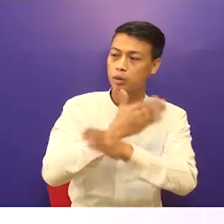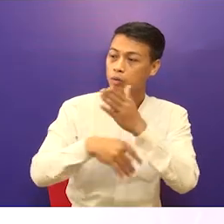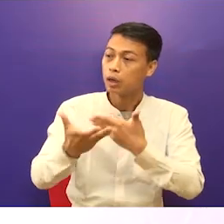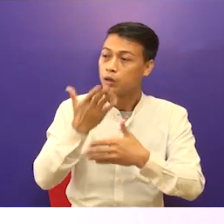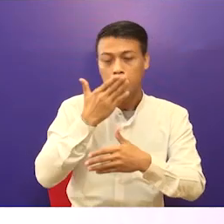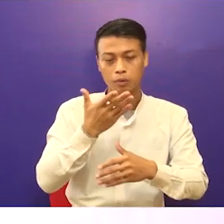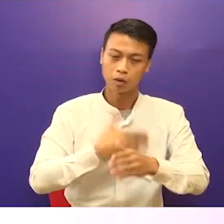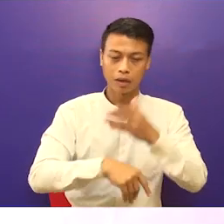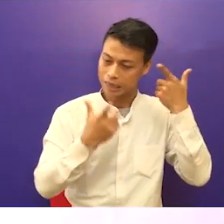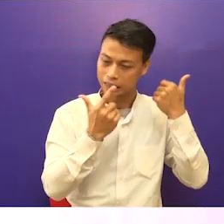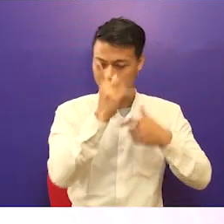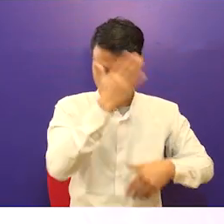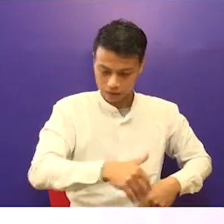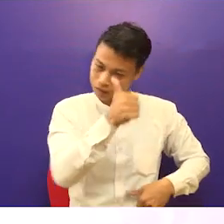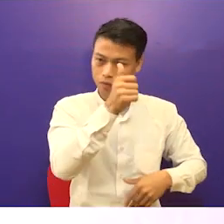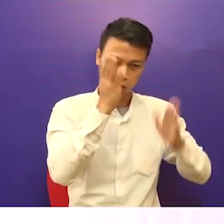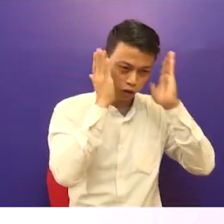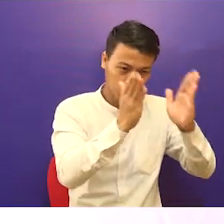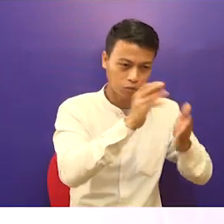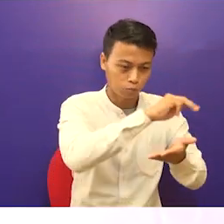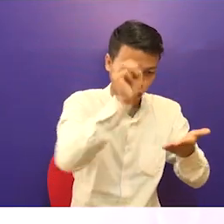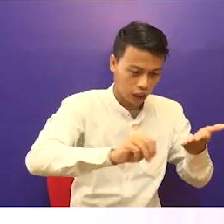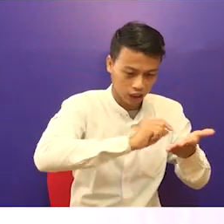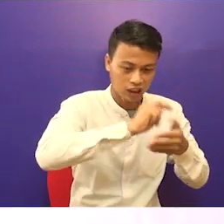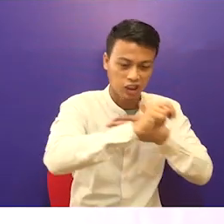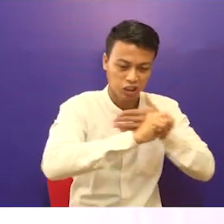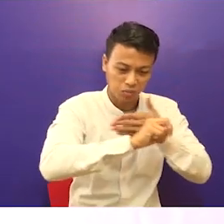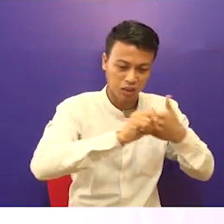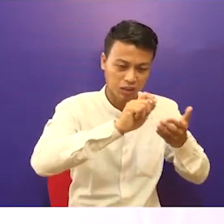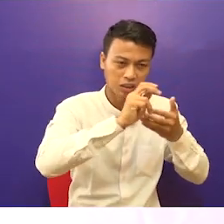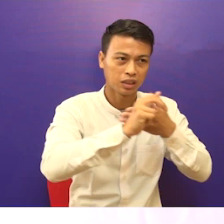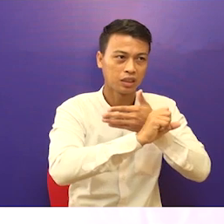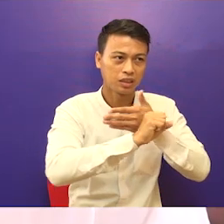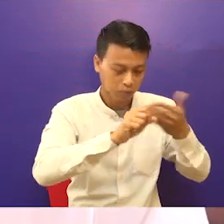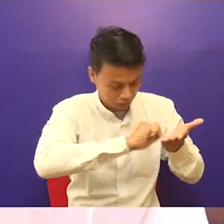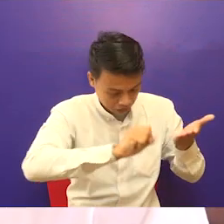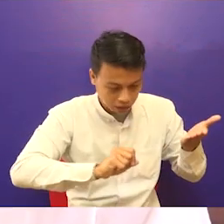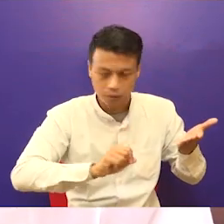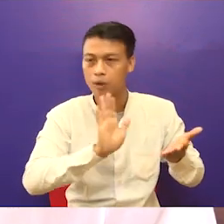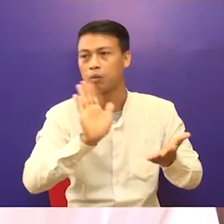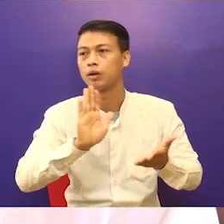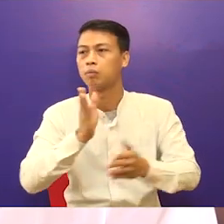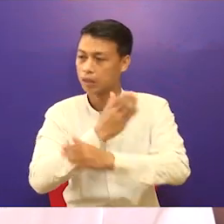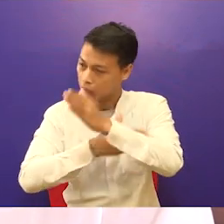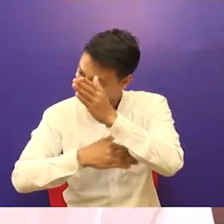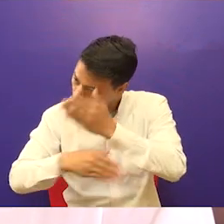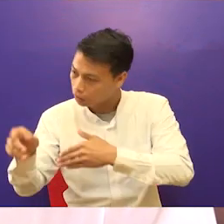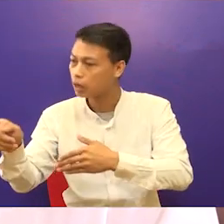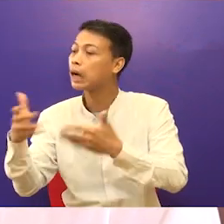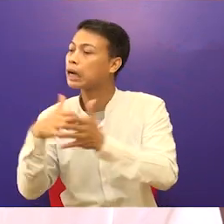နော်ဟိုအဲ့တဲ့ပို့ပြီးတော့ဟိုဘာစတီဗင်ဟော့ကင်းလို့ကဘာကျော်သိပ္ပံထိတဲ့သိပ္ပံပညာရှင်ကြီးတွေတော့မတန်ဆွမ်းသူတွေ